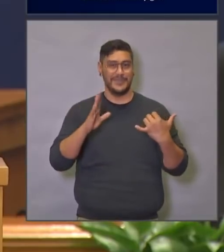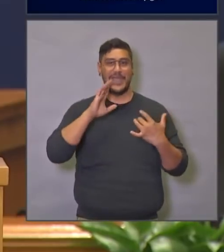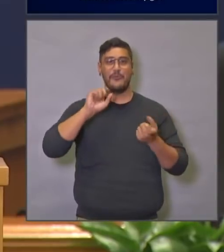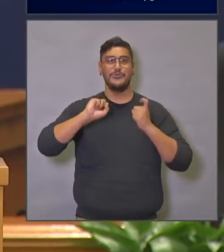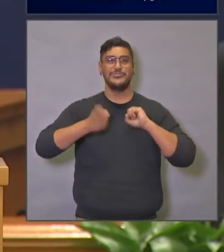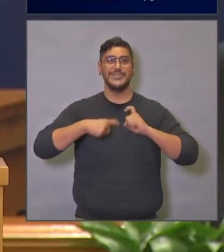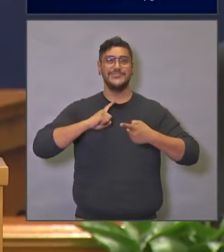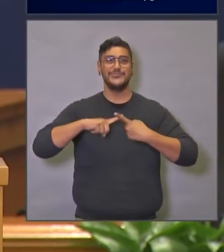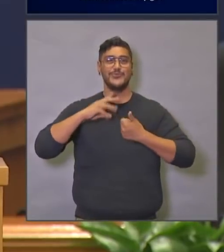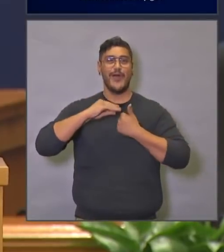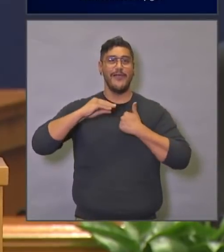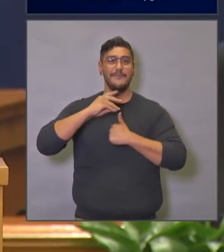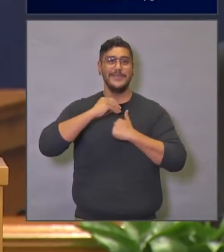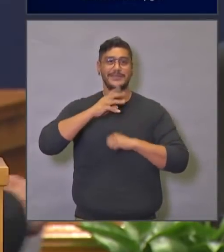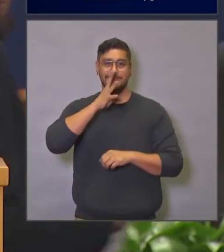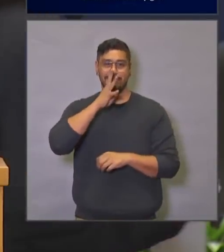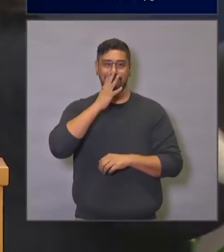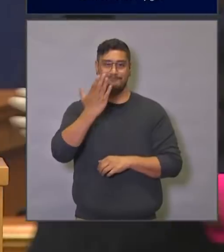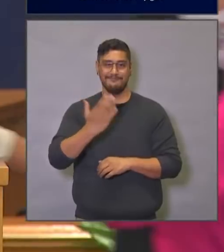in Armenian.